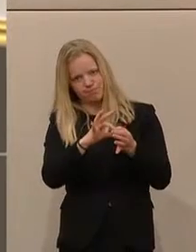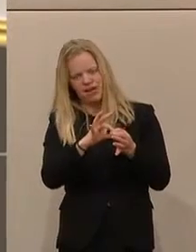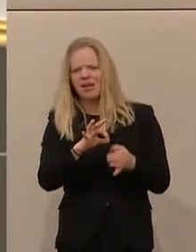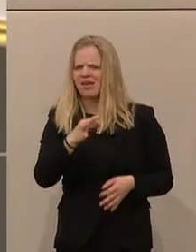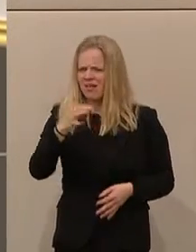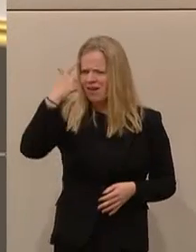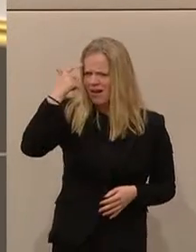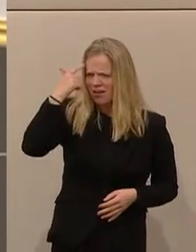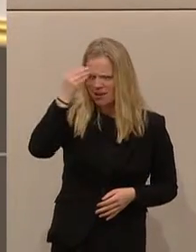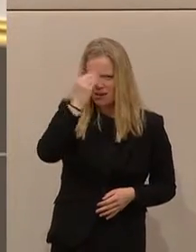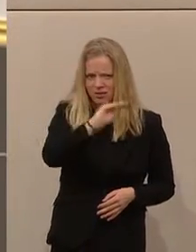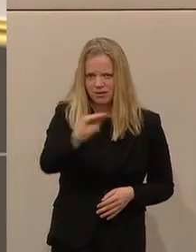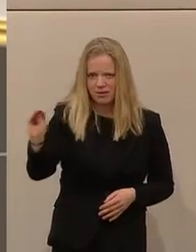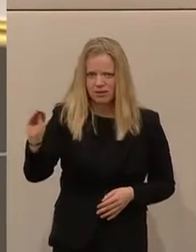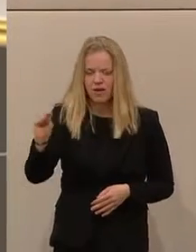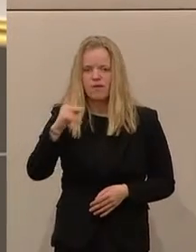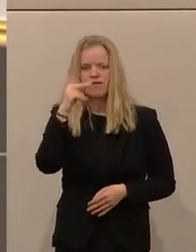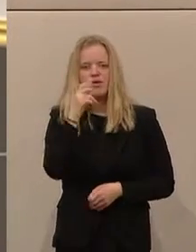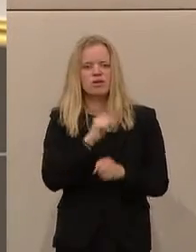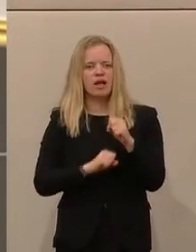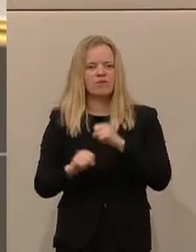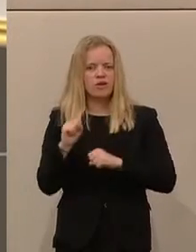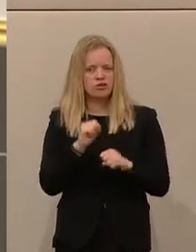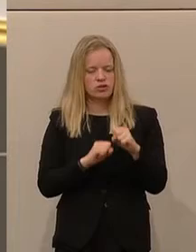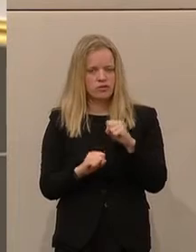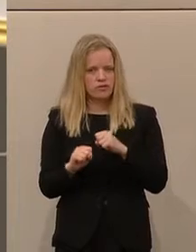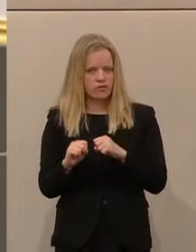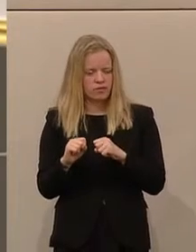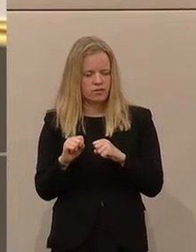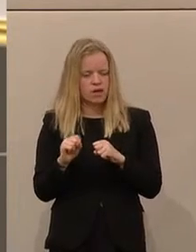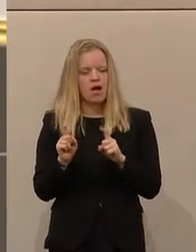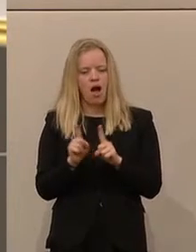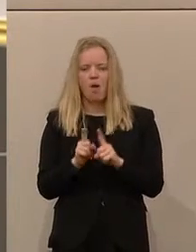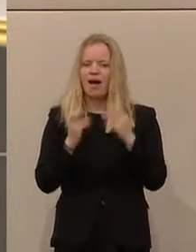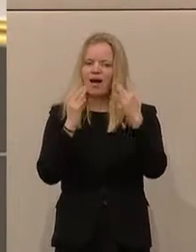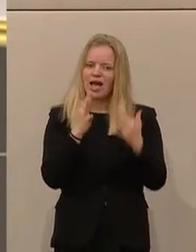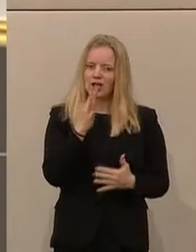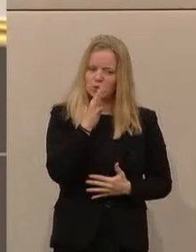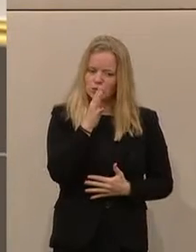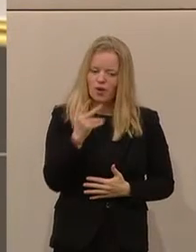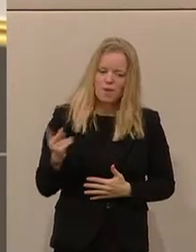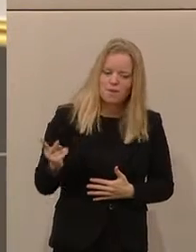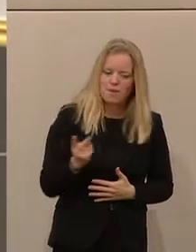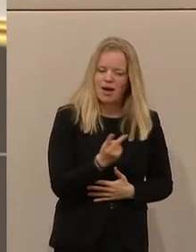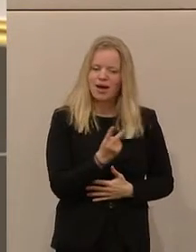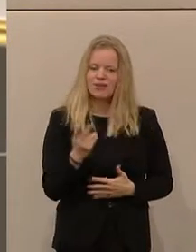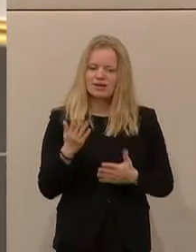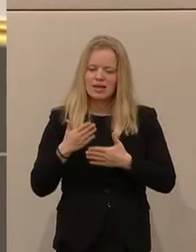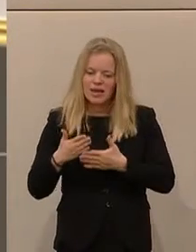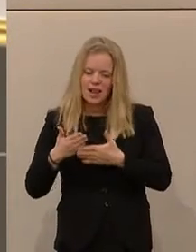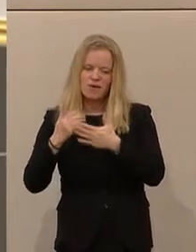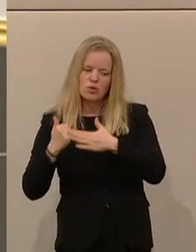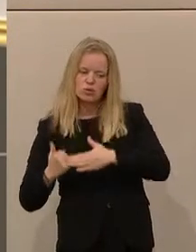rufen, dass die Volksanwaltschaft ebenso wie der Rechnungshof ein Hilfsorgan des Nationalrats